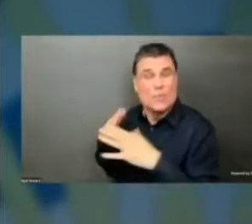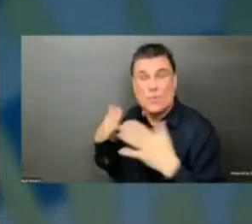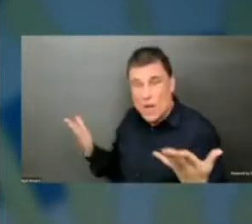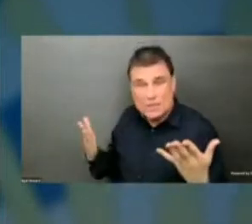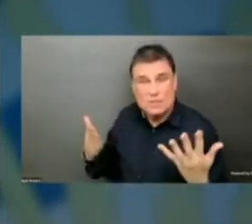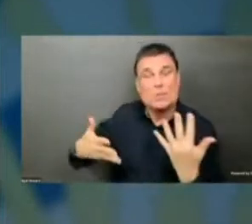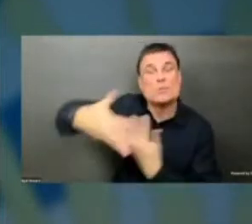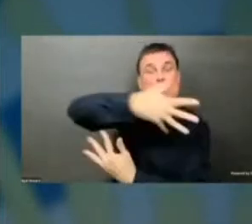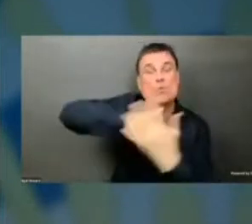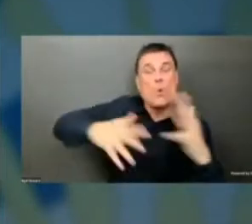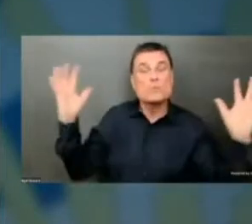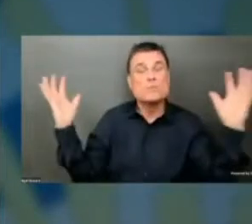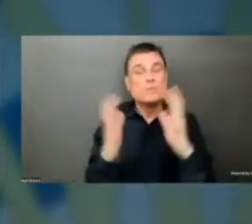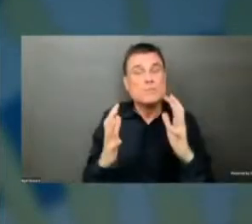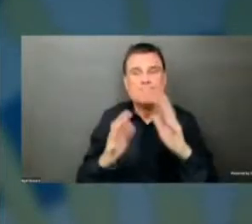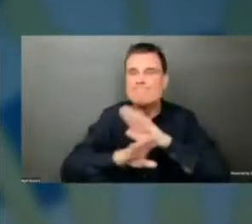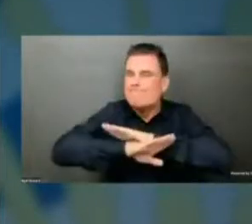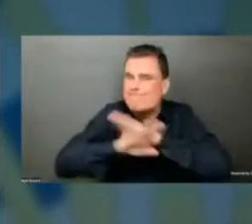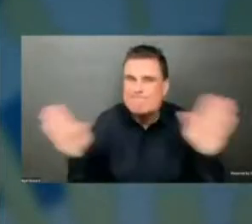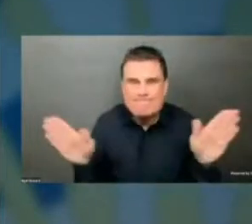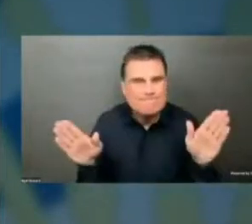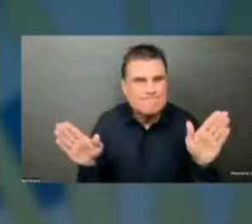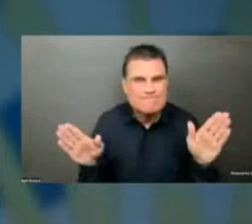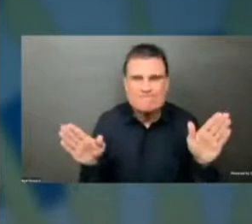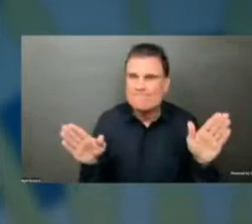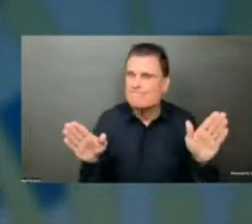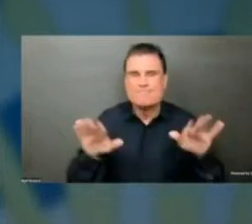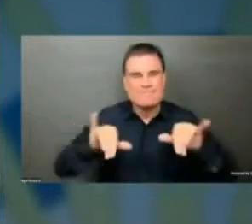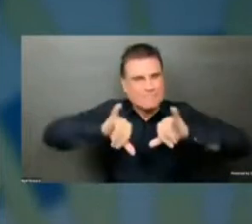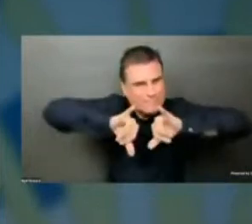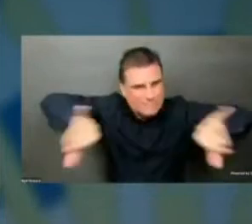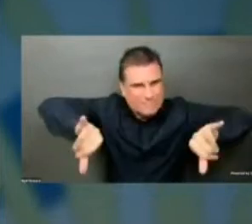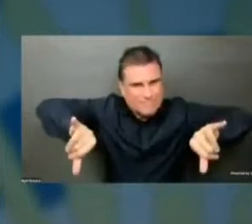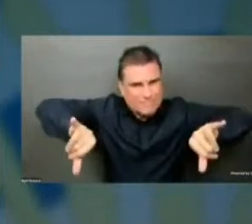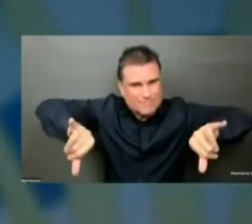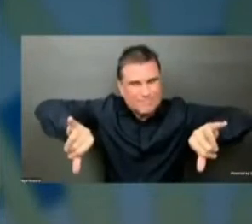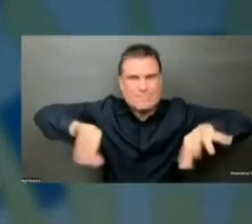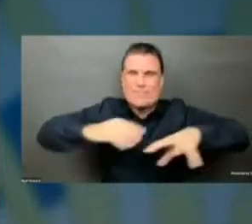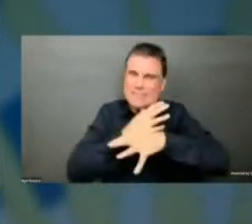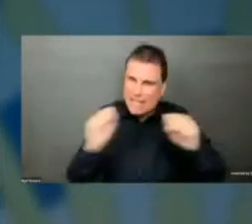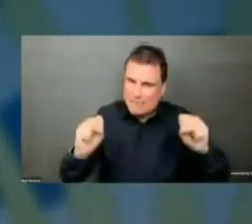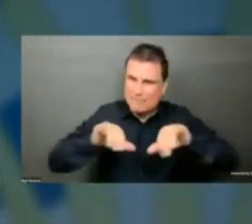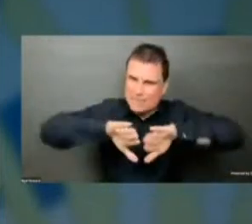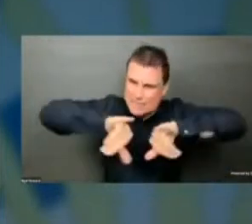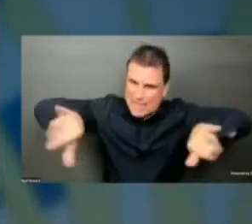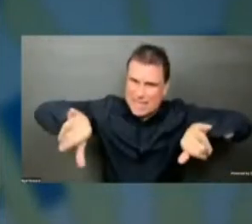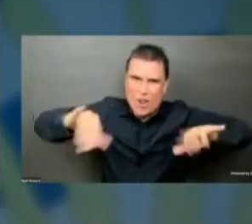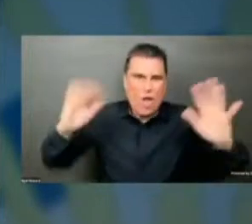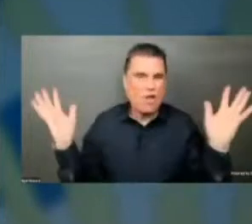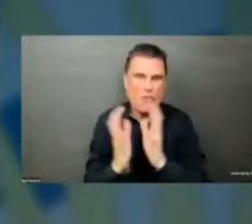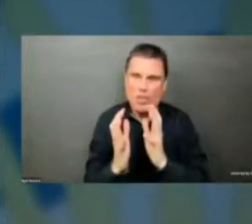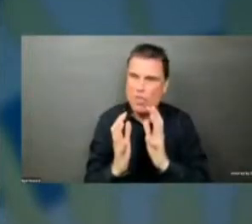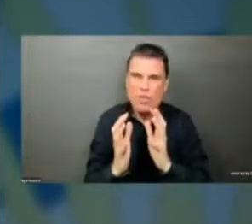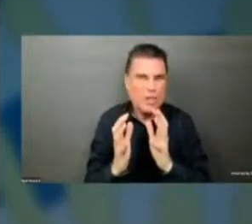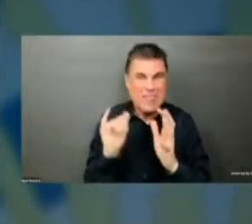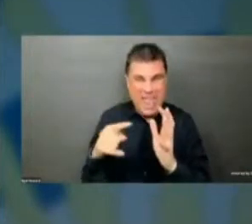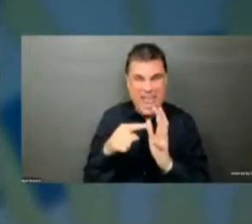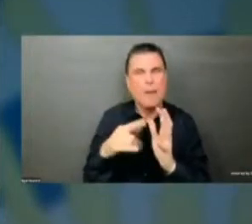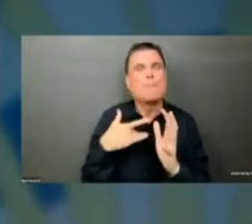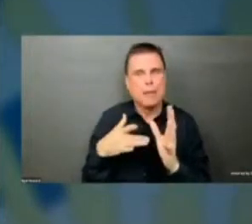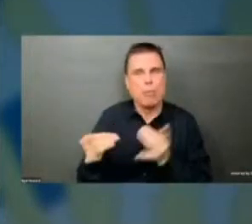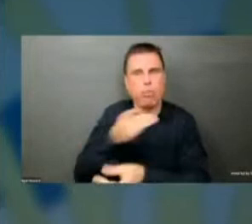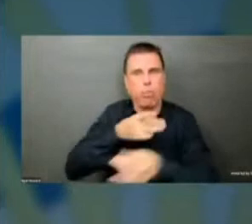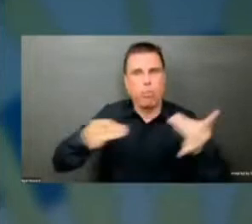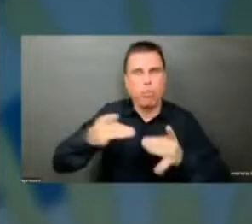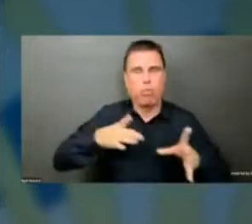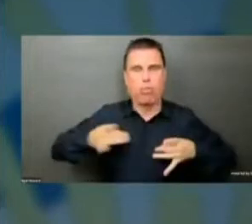continue to be safe and 所以希 prevent 望大家还是 transmission 要 of infection. 持续的 When we look at 再 the 叫大家 scenarios 再 that could 紧